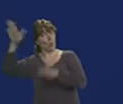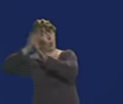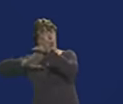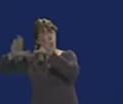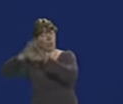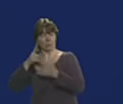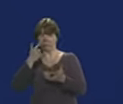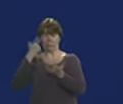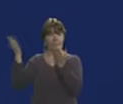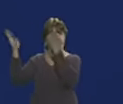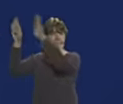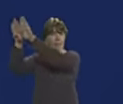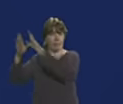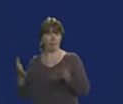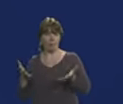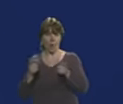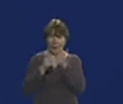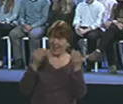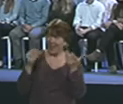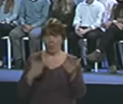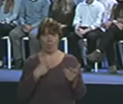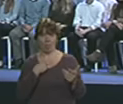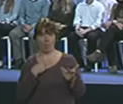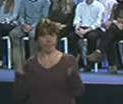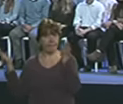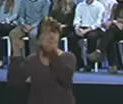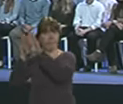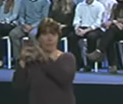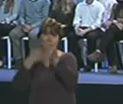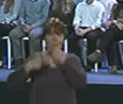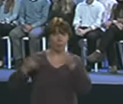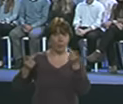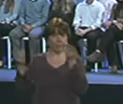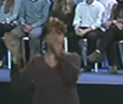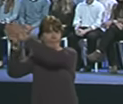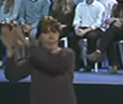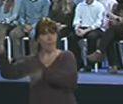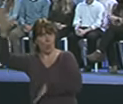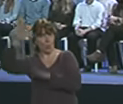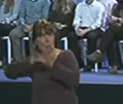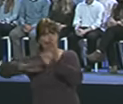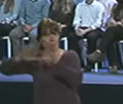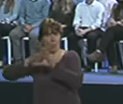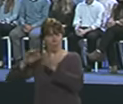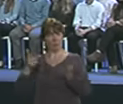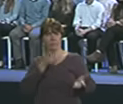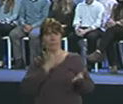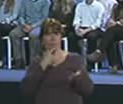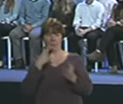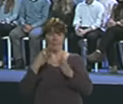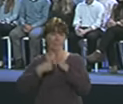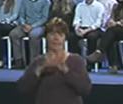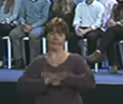autres continuent à fermer à nos entreprises les marchés publics qu'ils voudraient réclamer pour les leurs. La